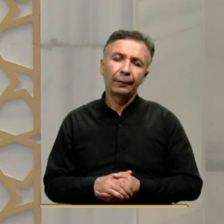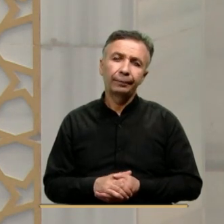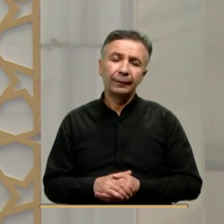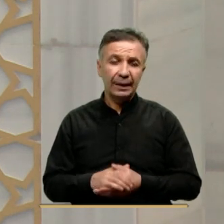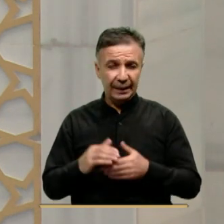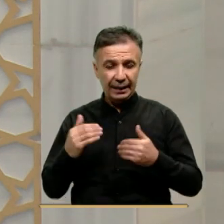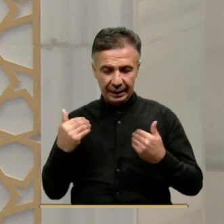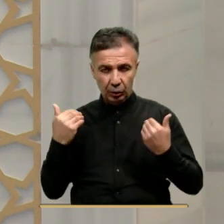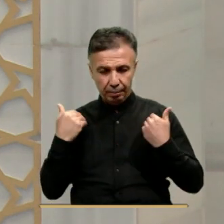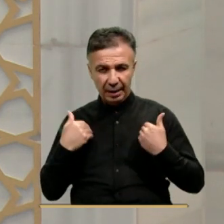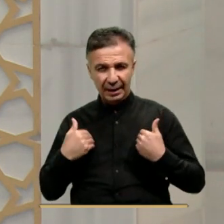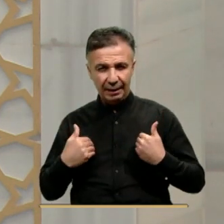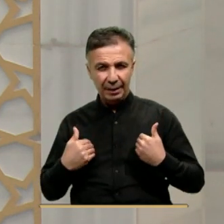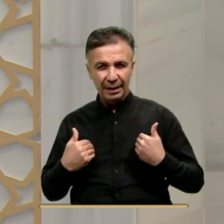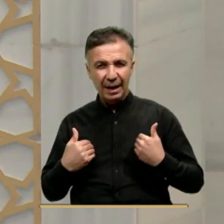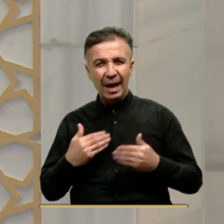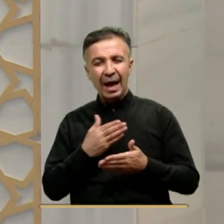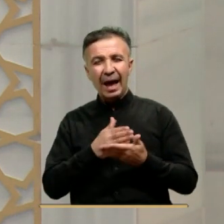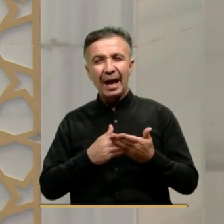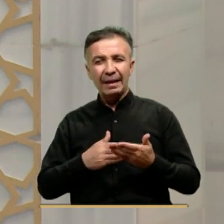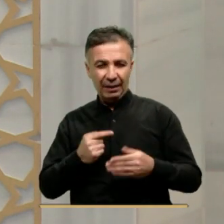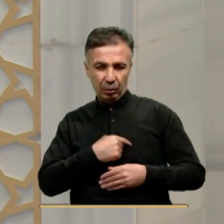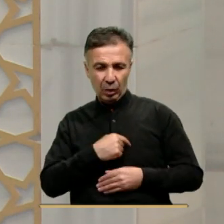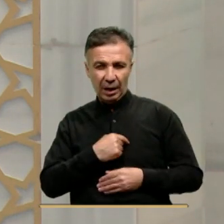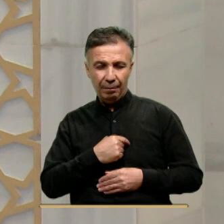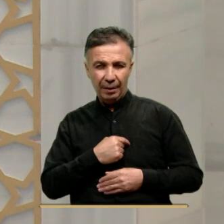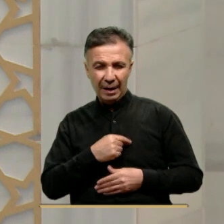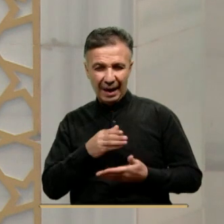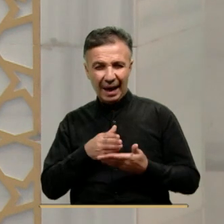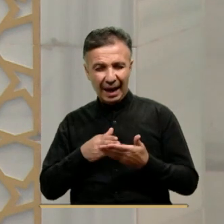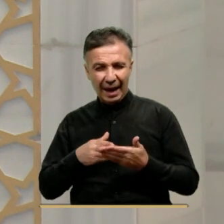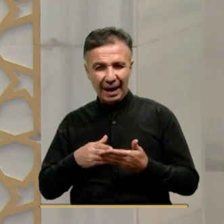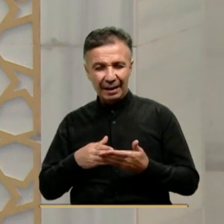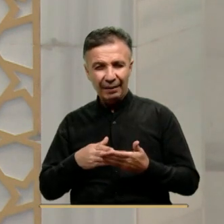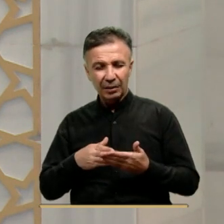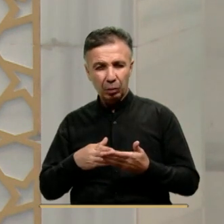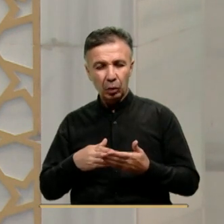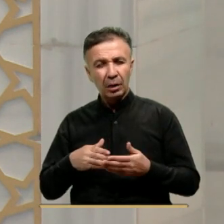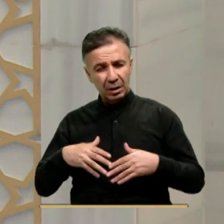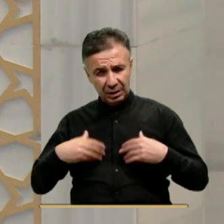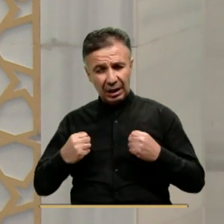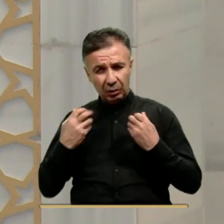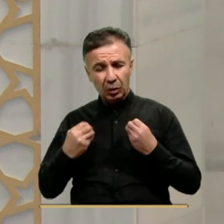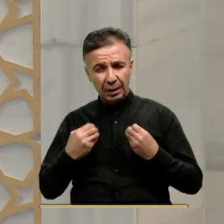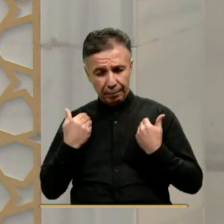haramları vard Eğer bu sağlıklı olursa bedenin tamamı sağlıklı